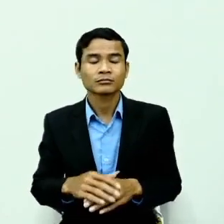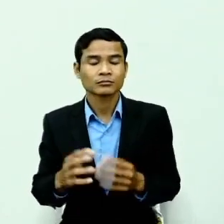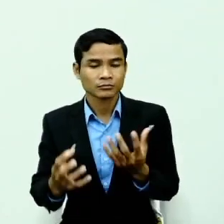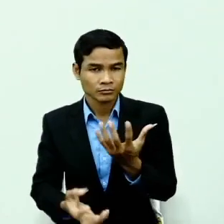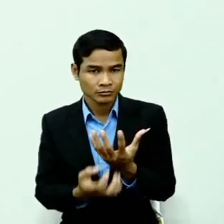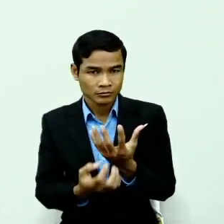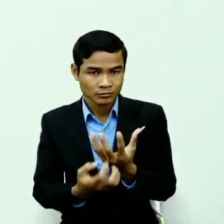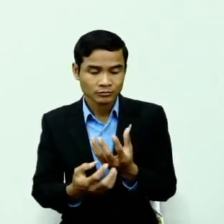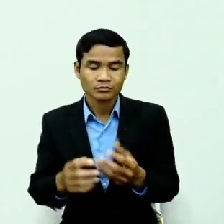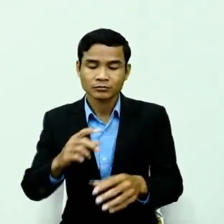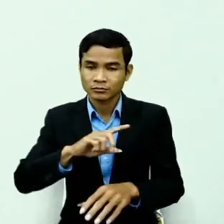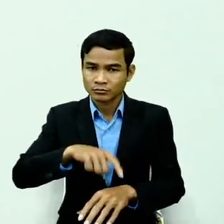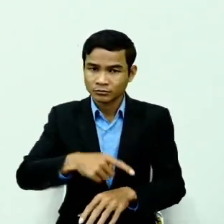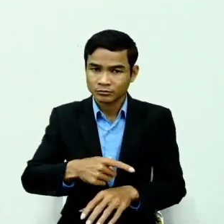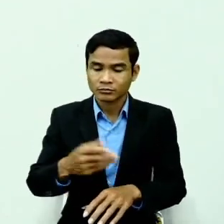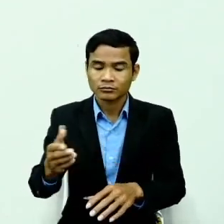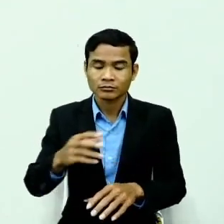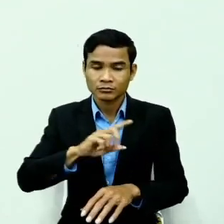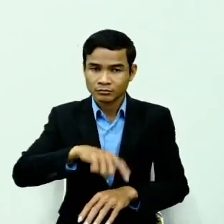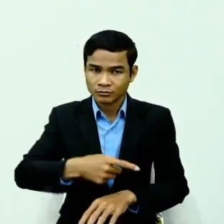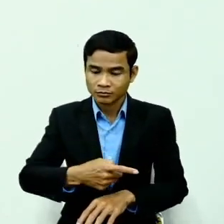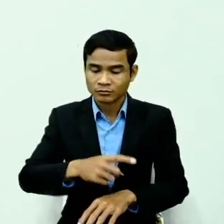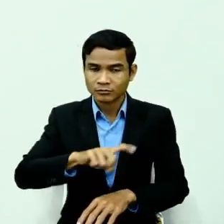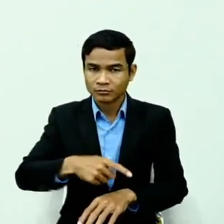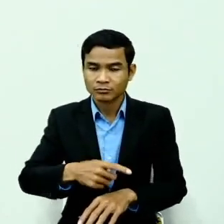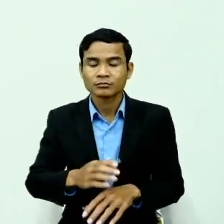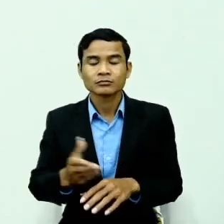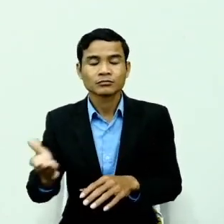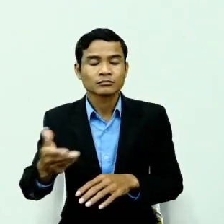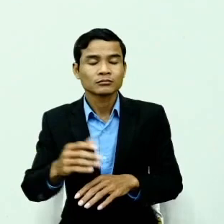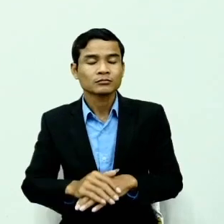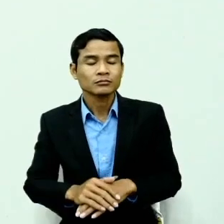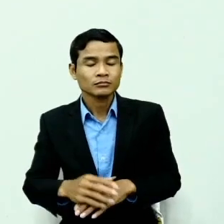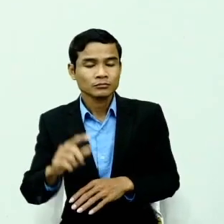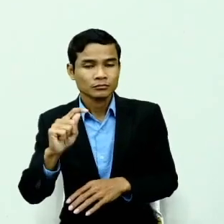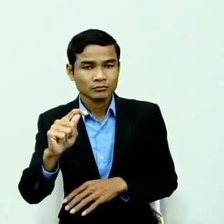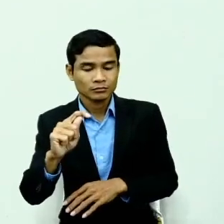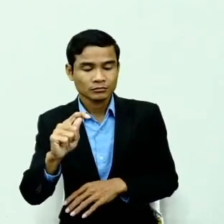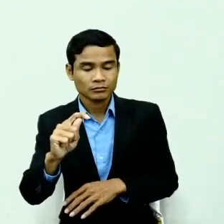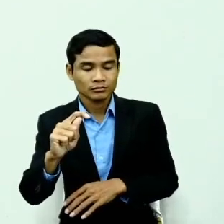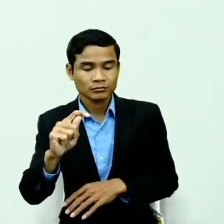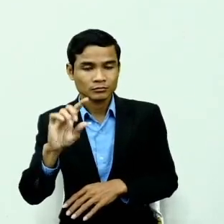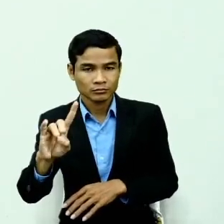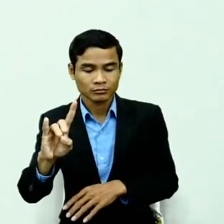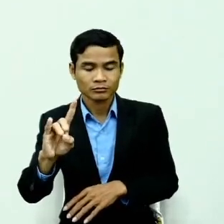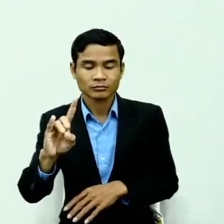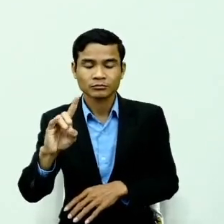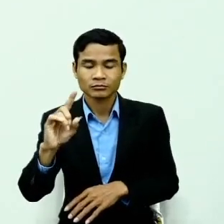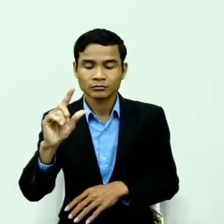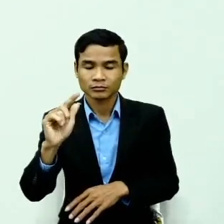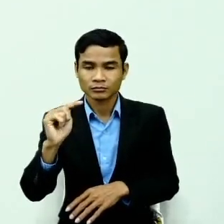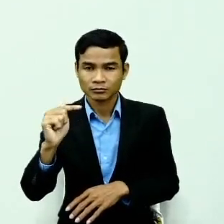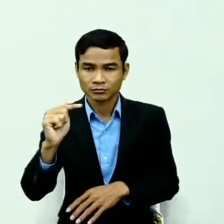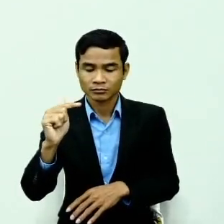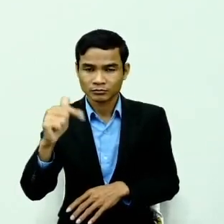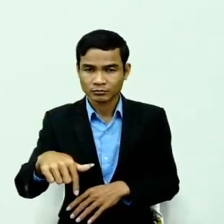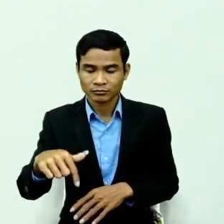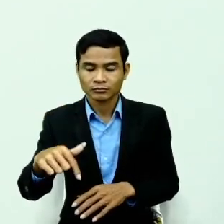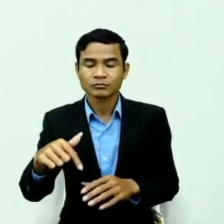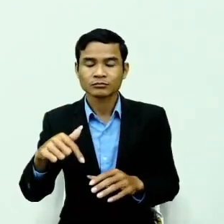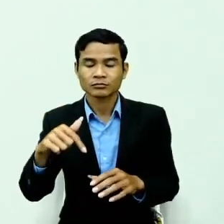chà miên tù ở xó chà con thà cho mình nè cổ ná con ná chà rô mô chừng